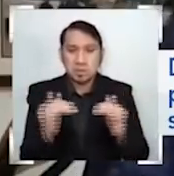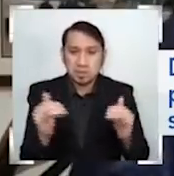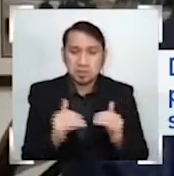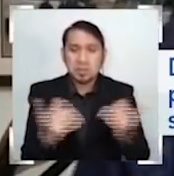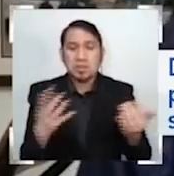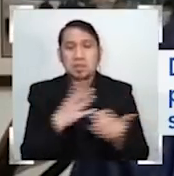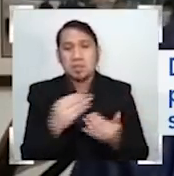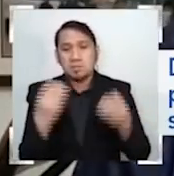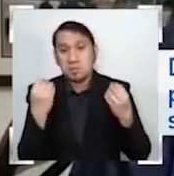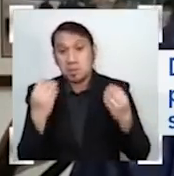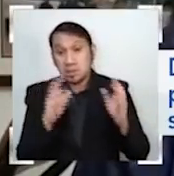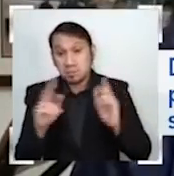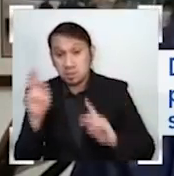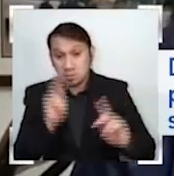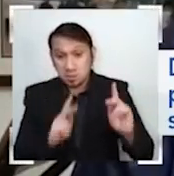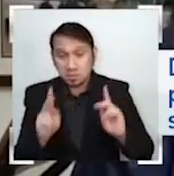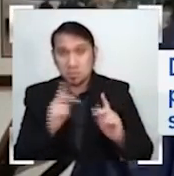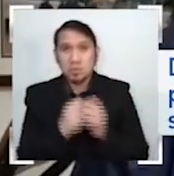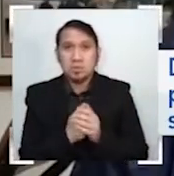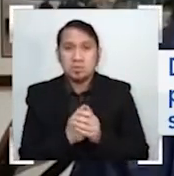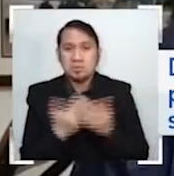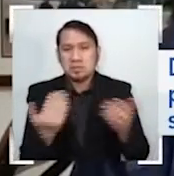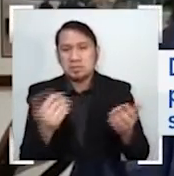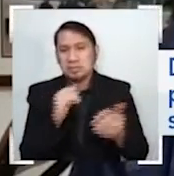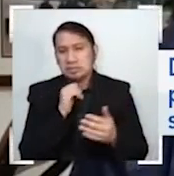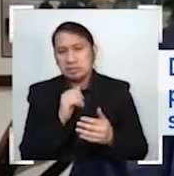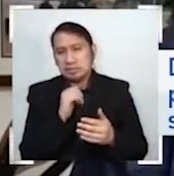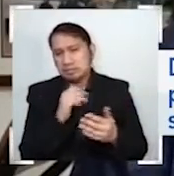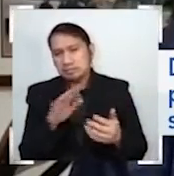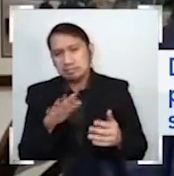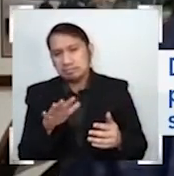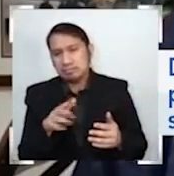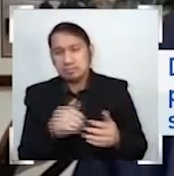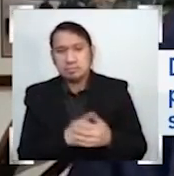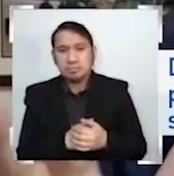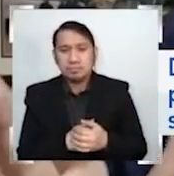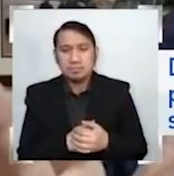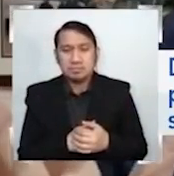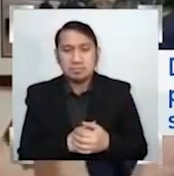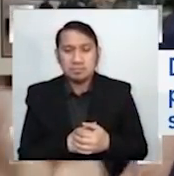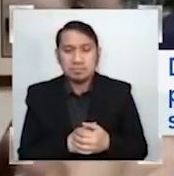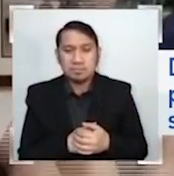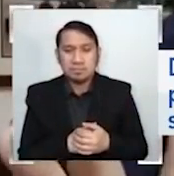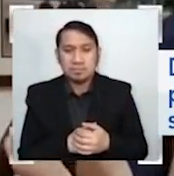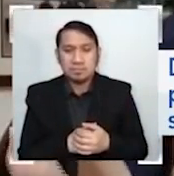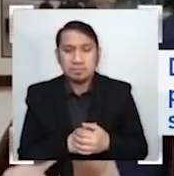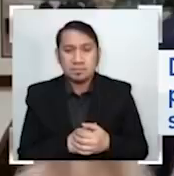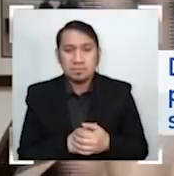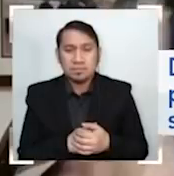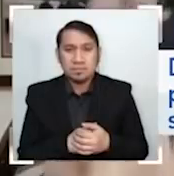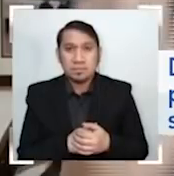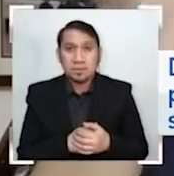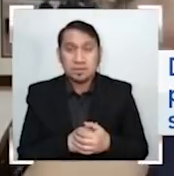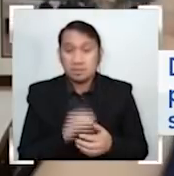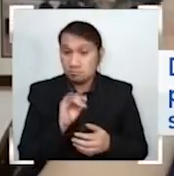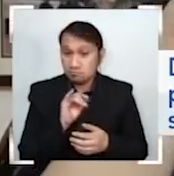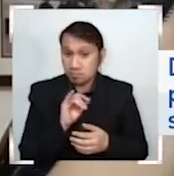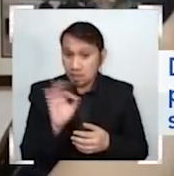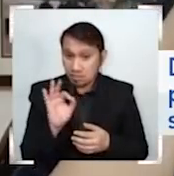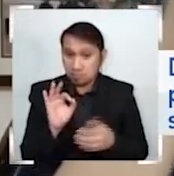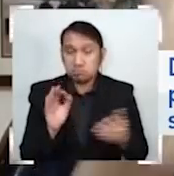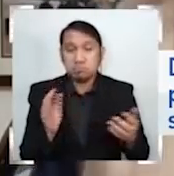tao, tingin ko malabo na po yun. Malabo na po yun. If ever